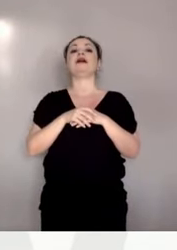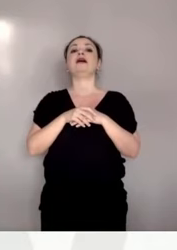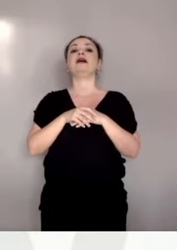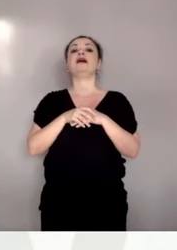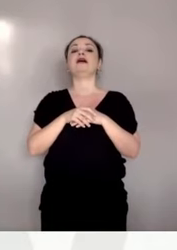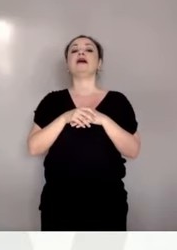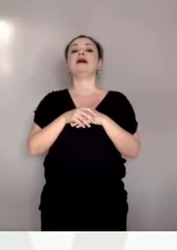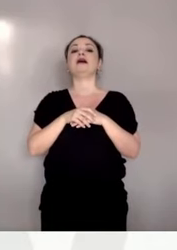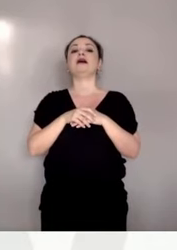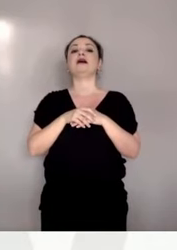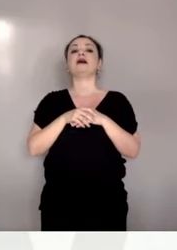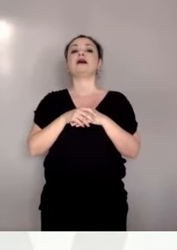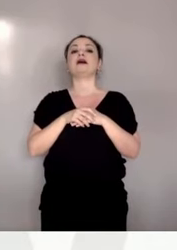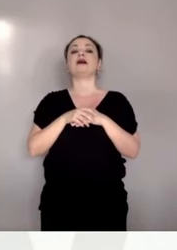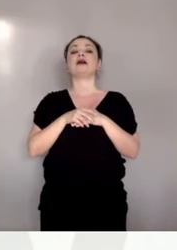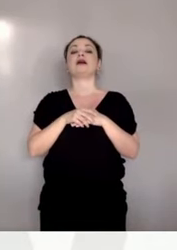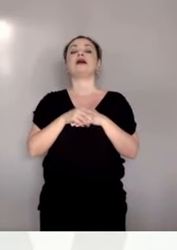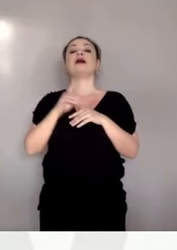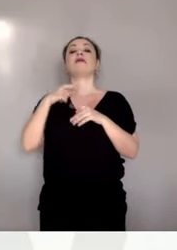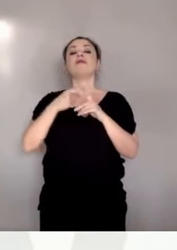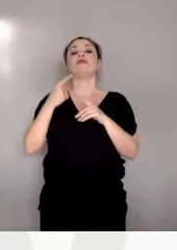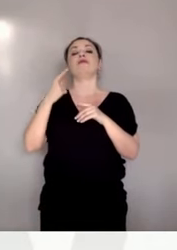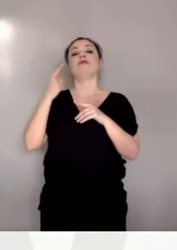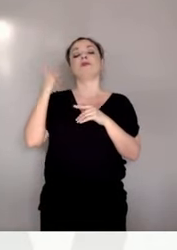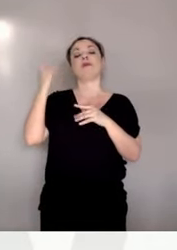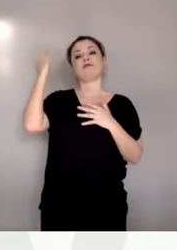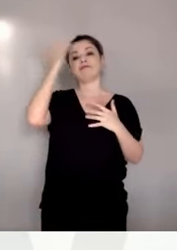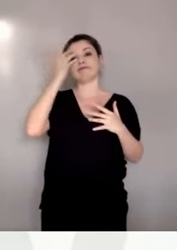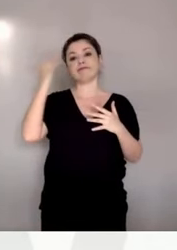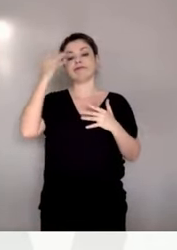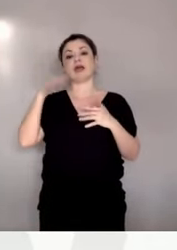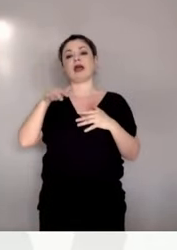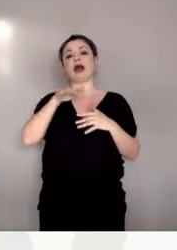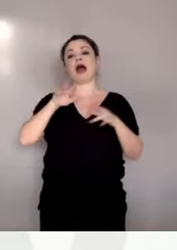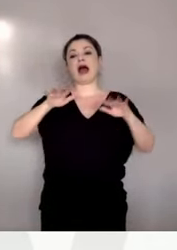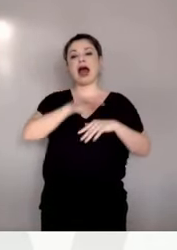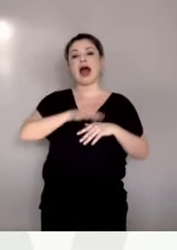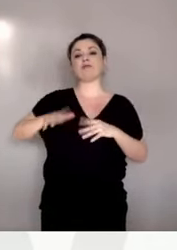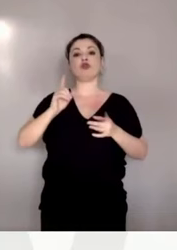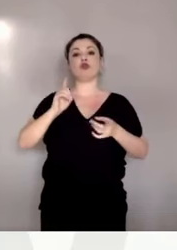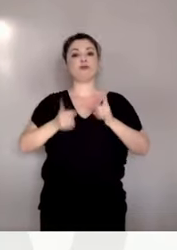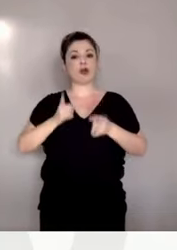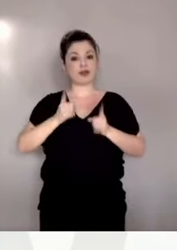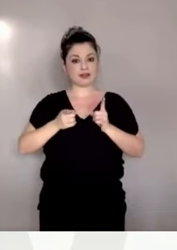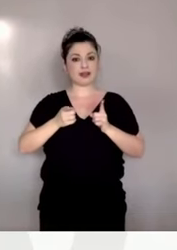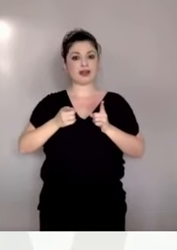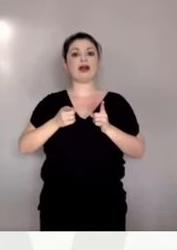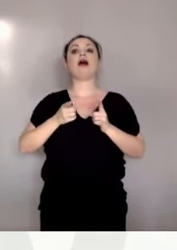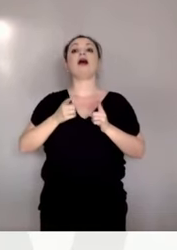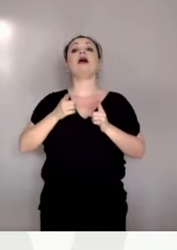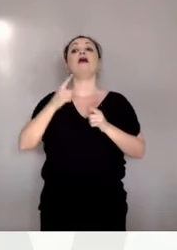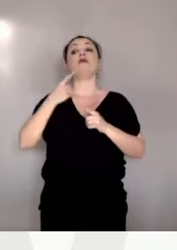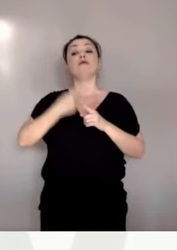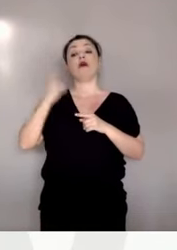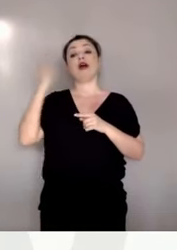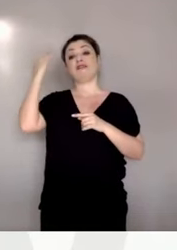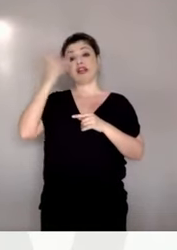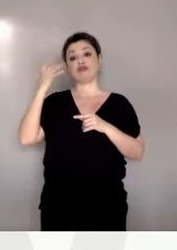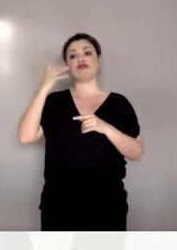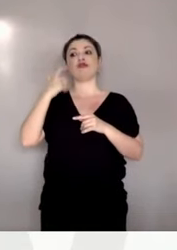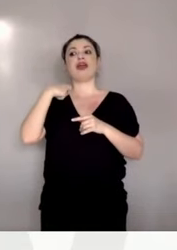la meditazione sul politico, sulla dimensione del politico, anche la riflessione sull'estetica, sul tema